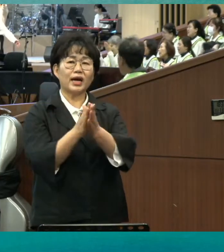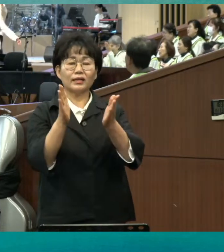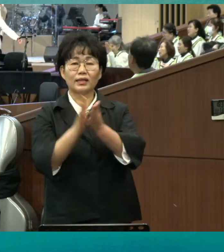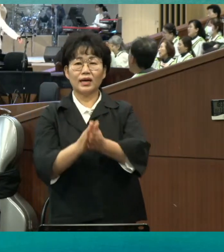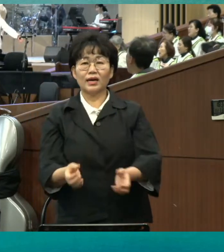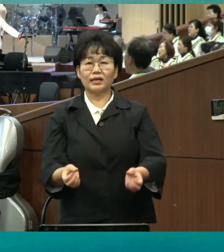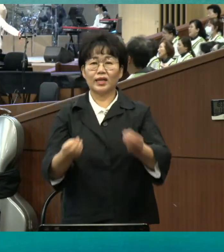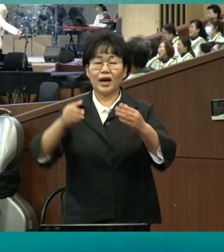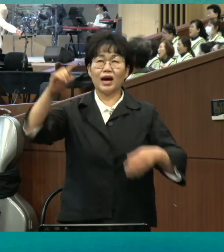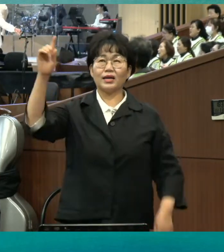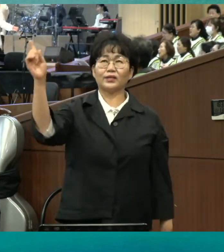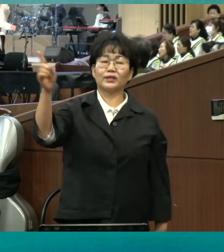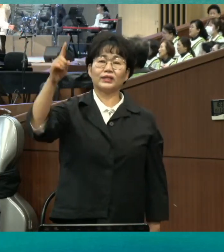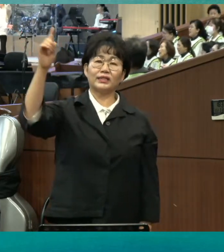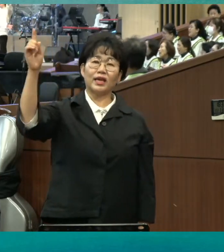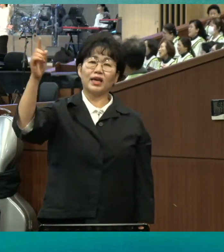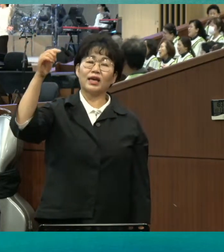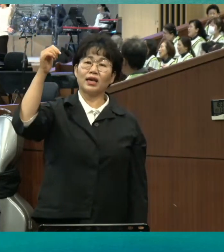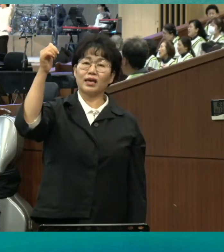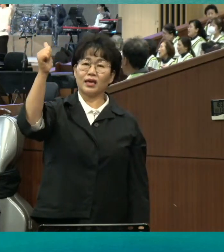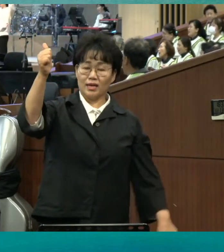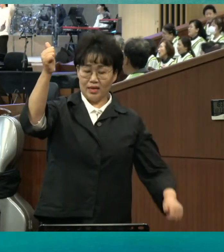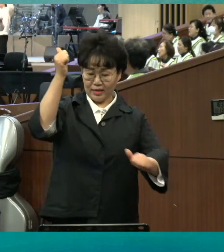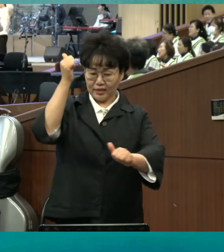호산나 다윗의